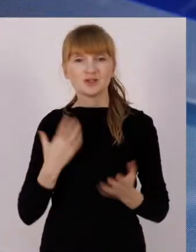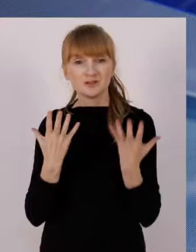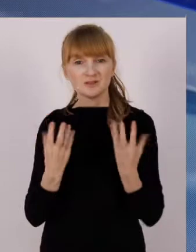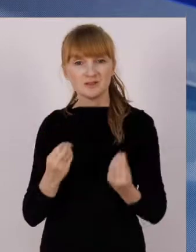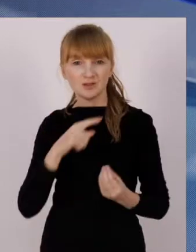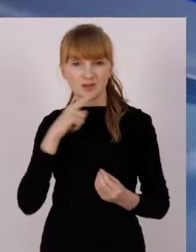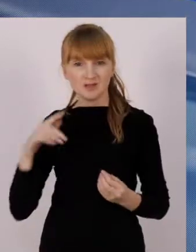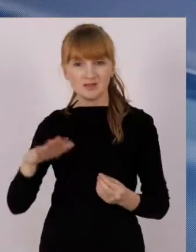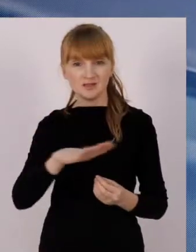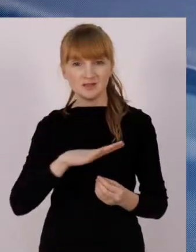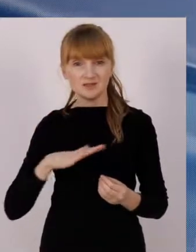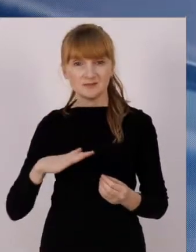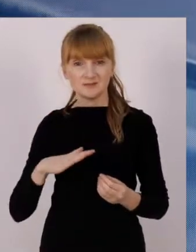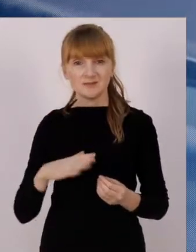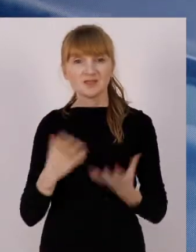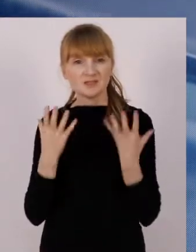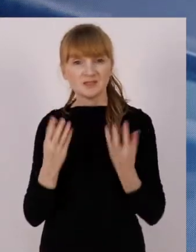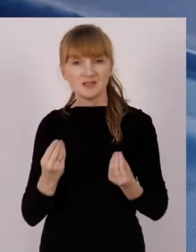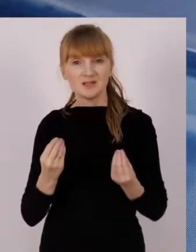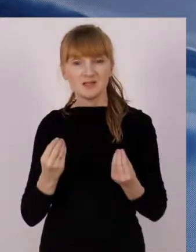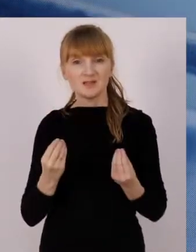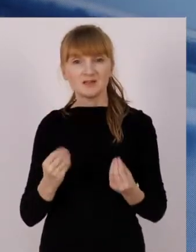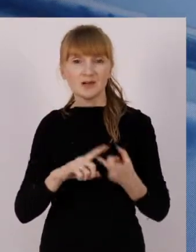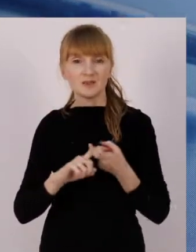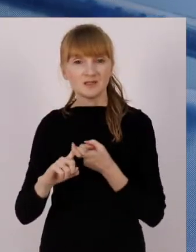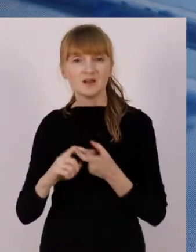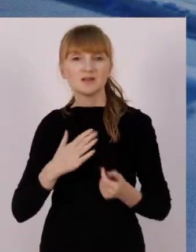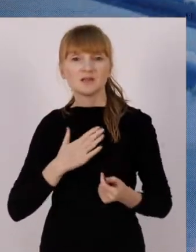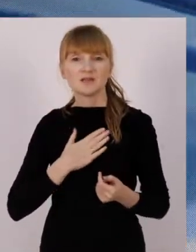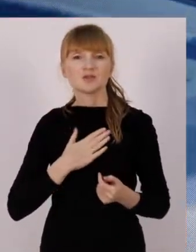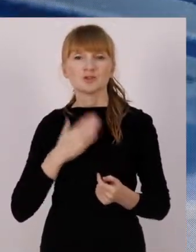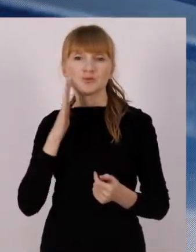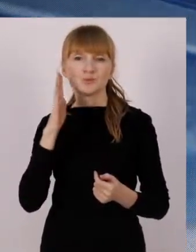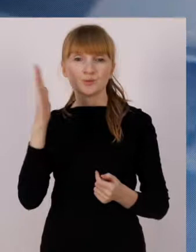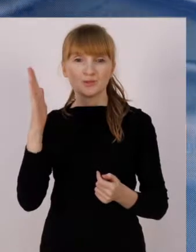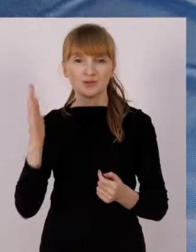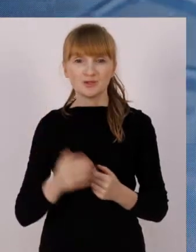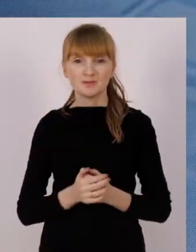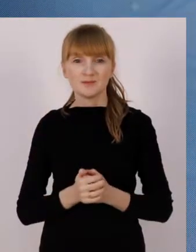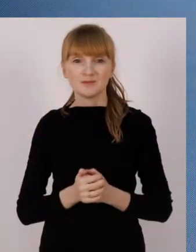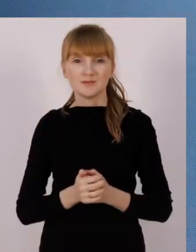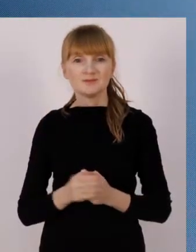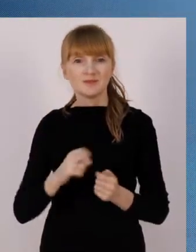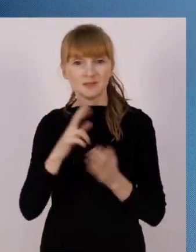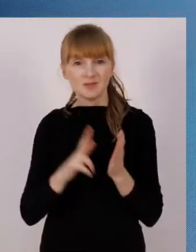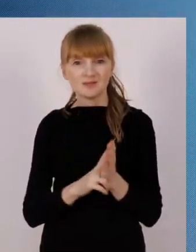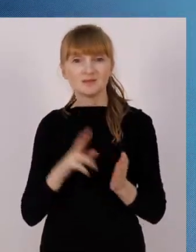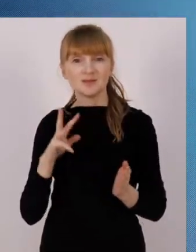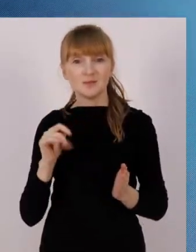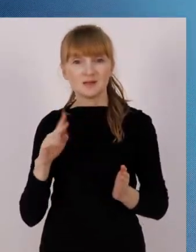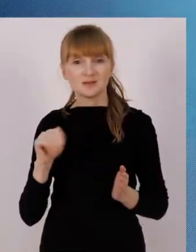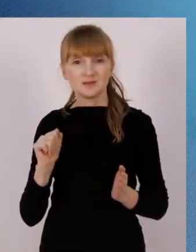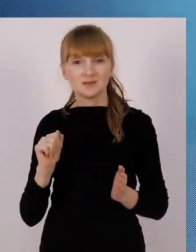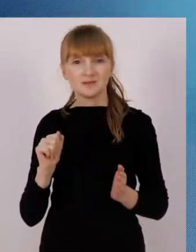День, который решает судьбу России. День, который определяет наше будущее.